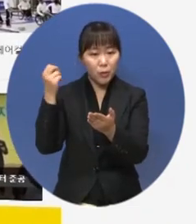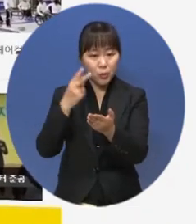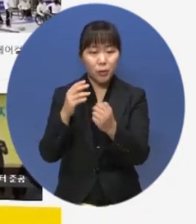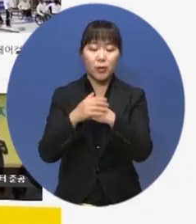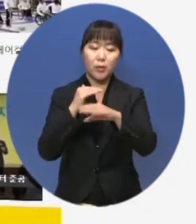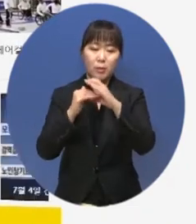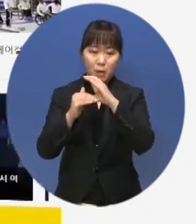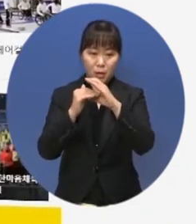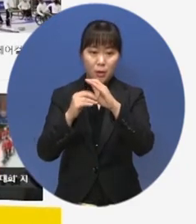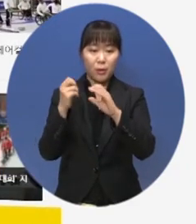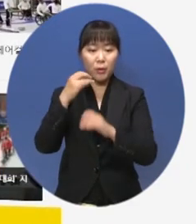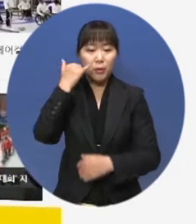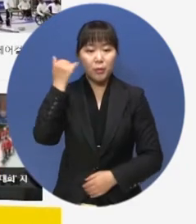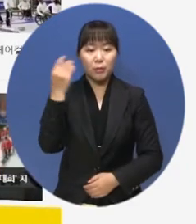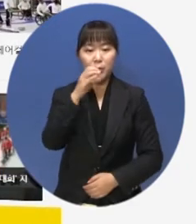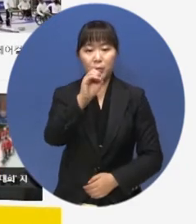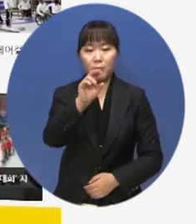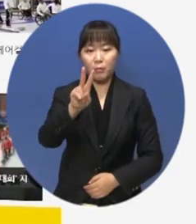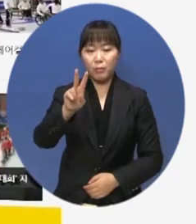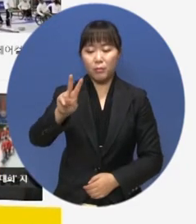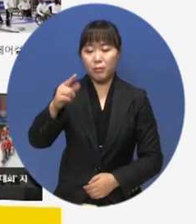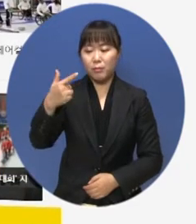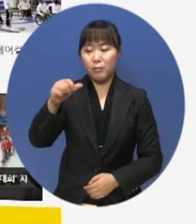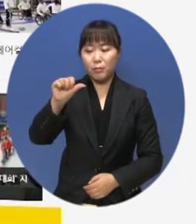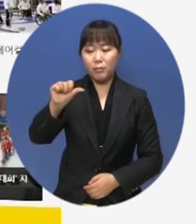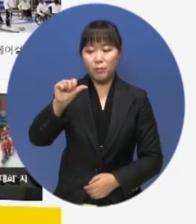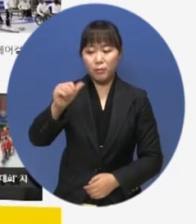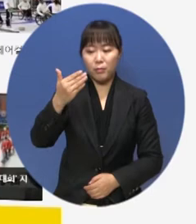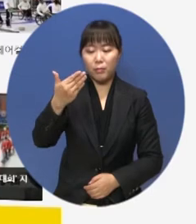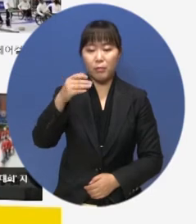홈페이지 또는 전자우편, 전화번호